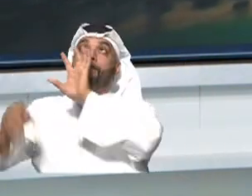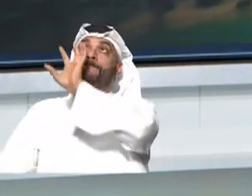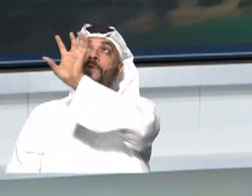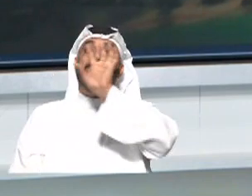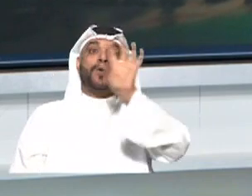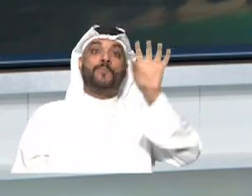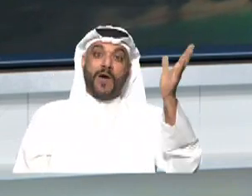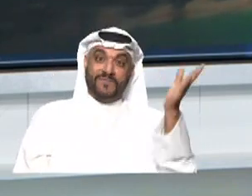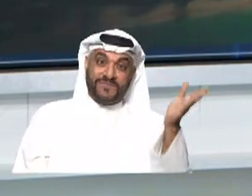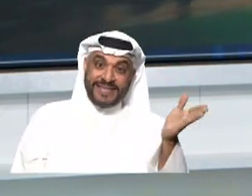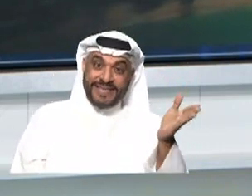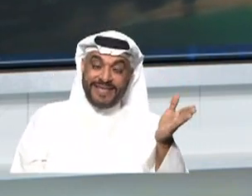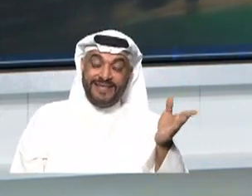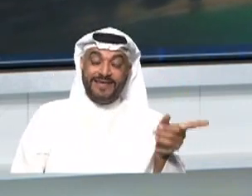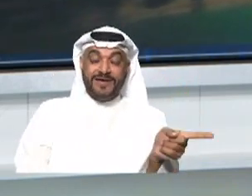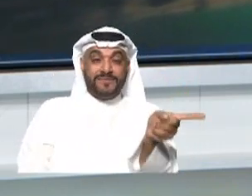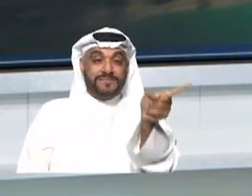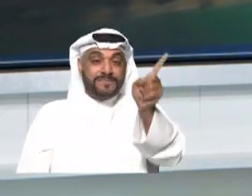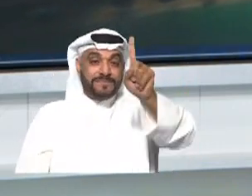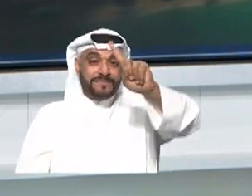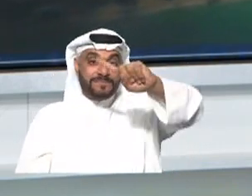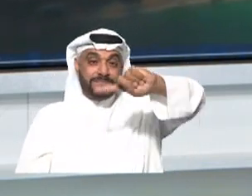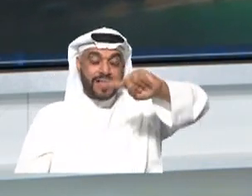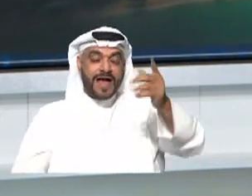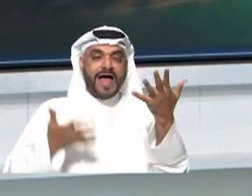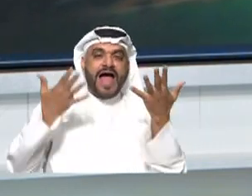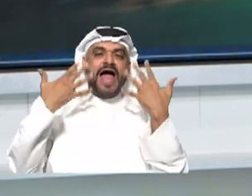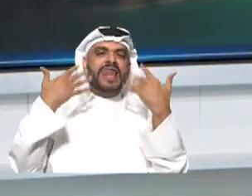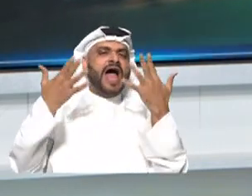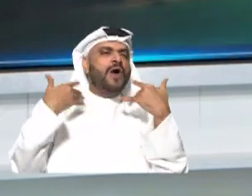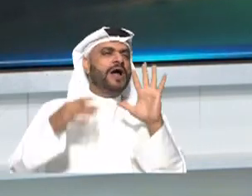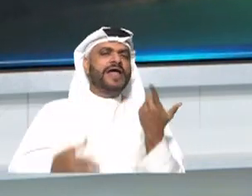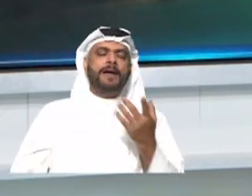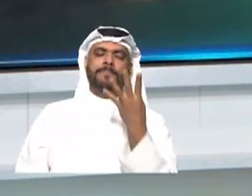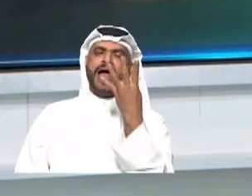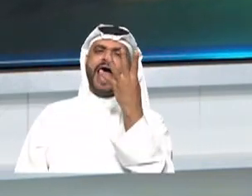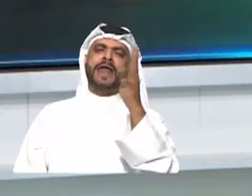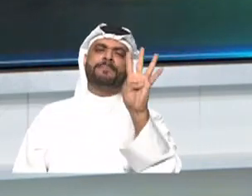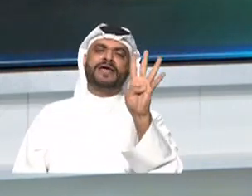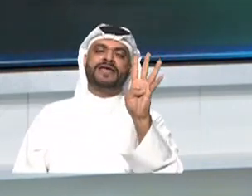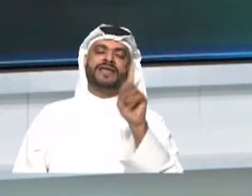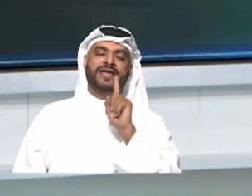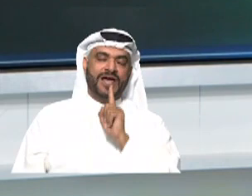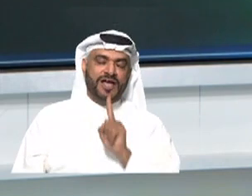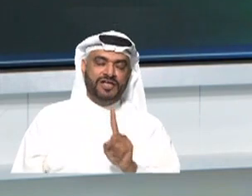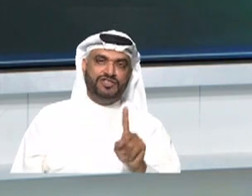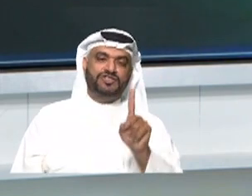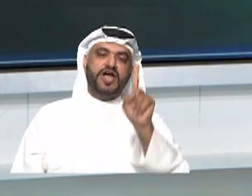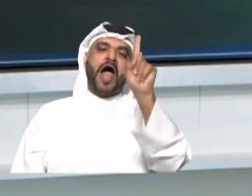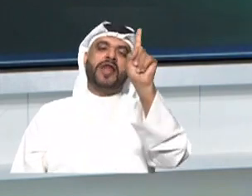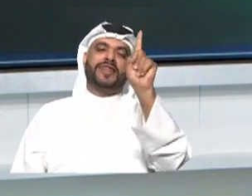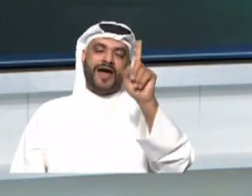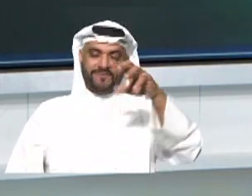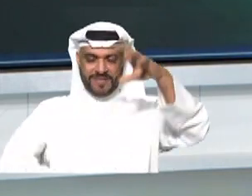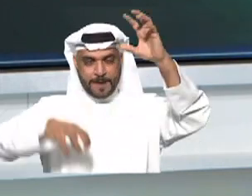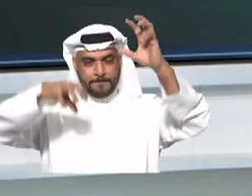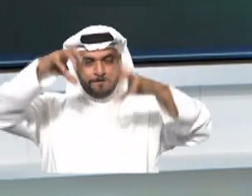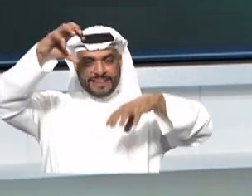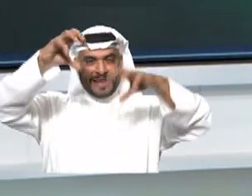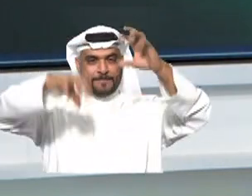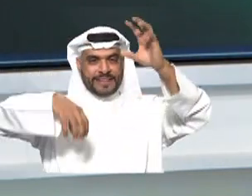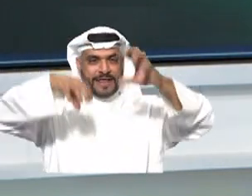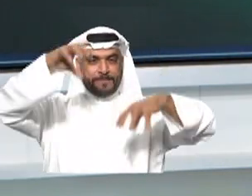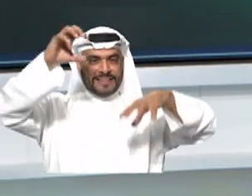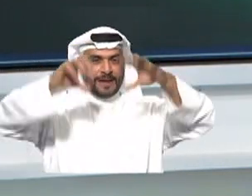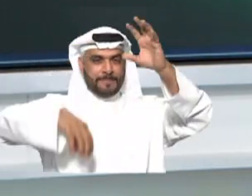سرعتها بشكل عام ما بين 10 إلى 40 كيلومتر في الساعة مع فرصة لأمطار متفرقة قد تكون رعدية أحيانا شدتها